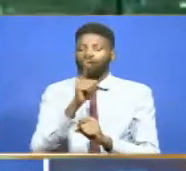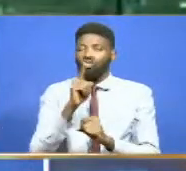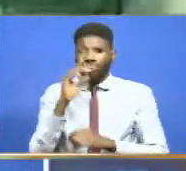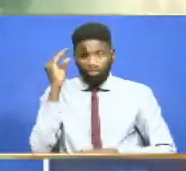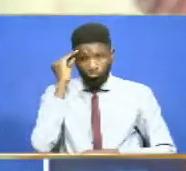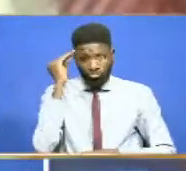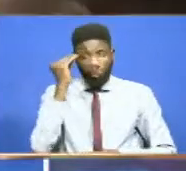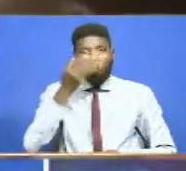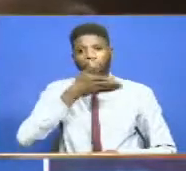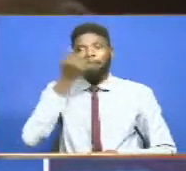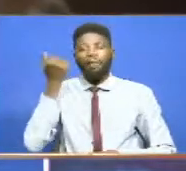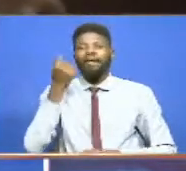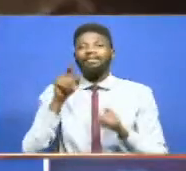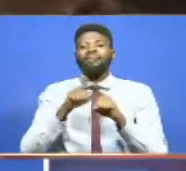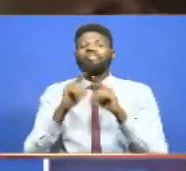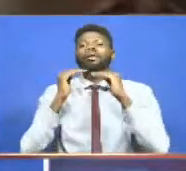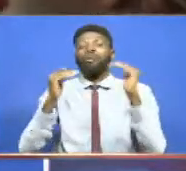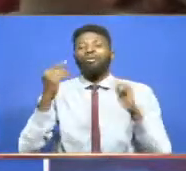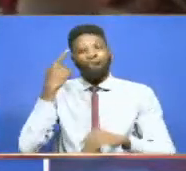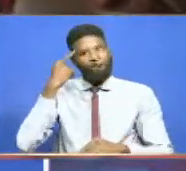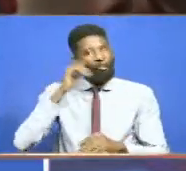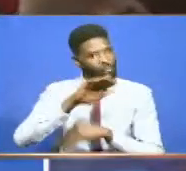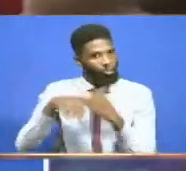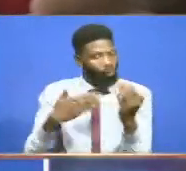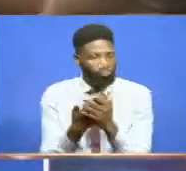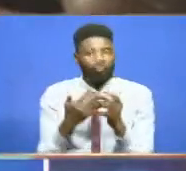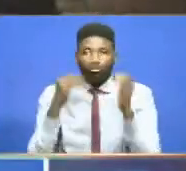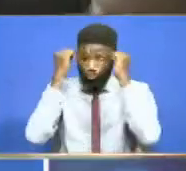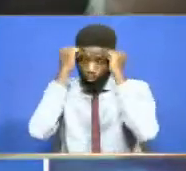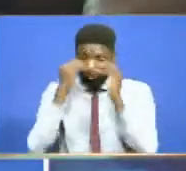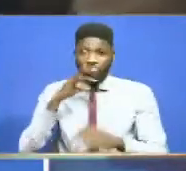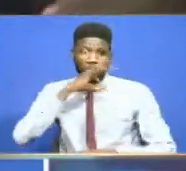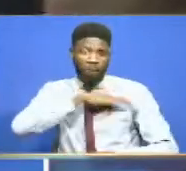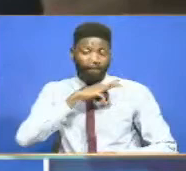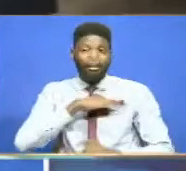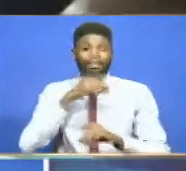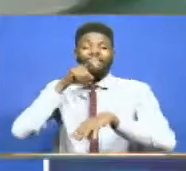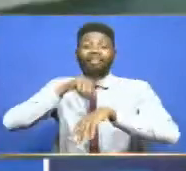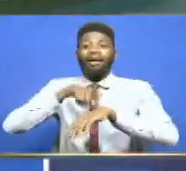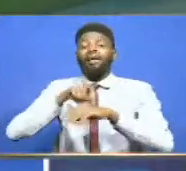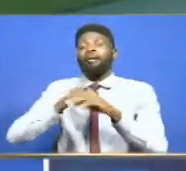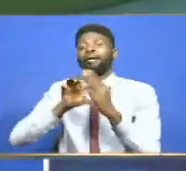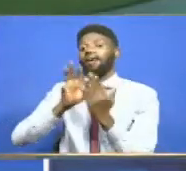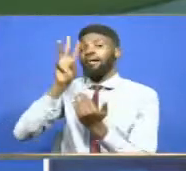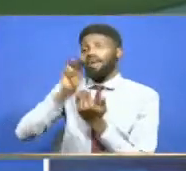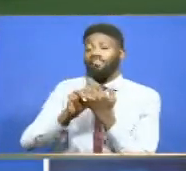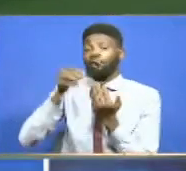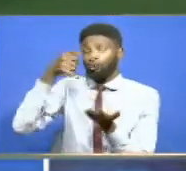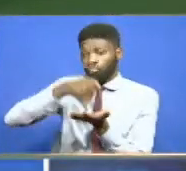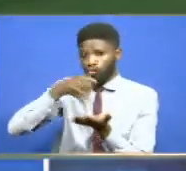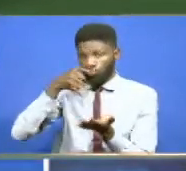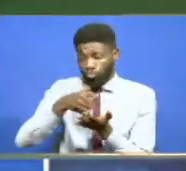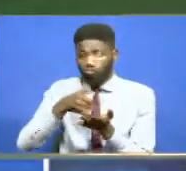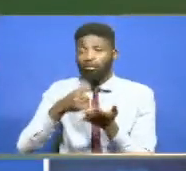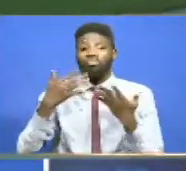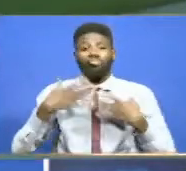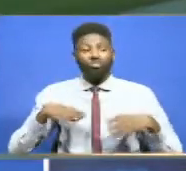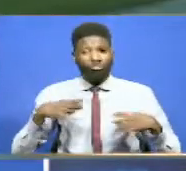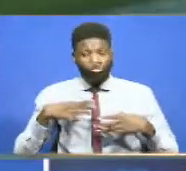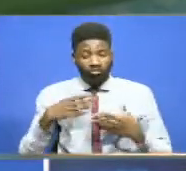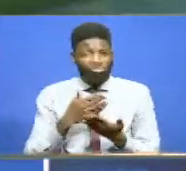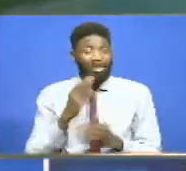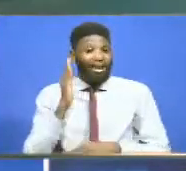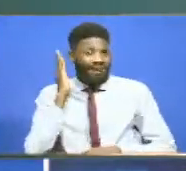elimu bora kwa wote. Wanafunzi ambao wanatarajiwa kunufaika na mtaala huo ni pamoja na wale walio na matatizo ya kusikia, kuona